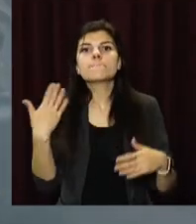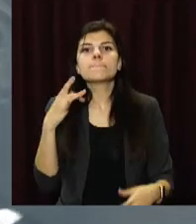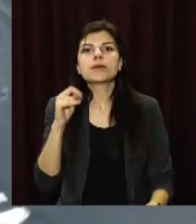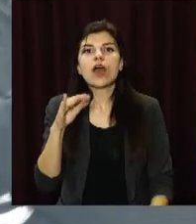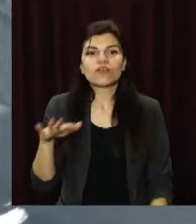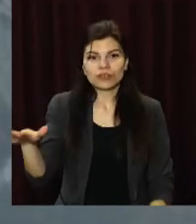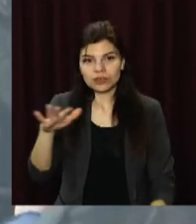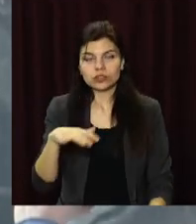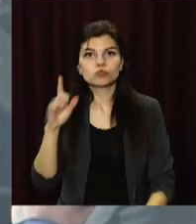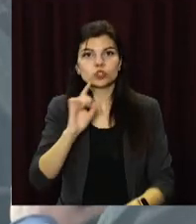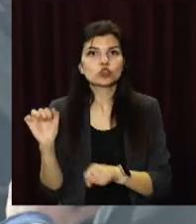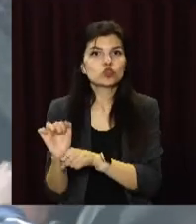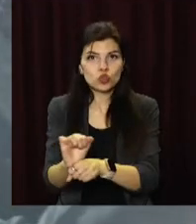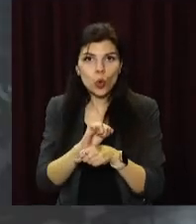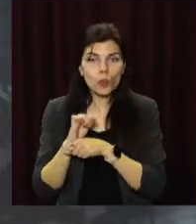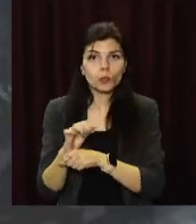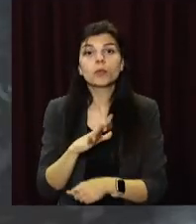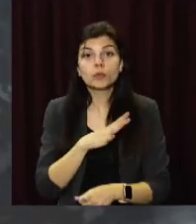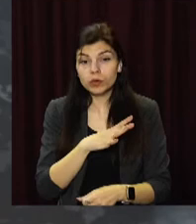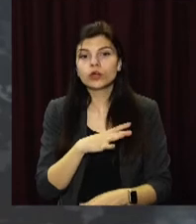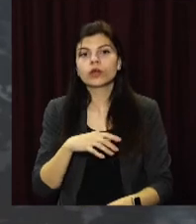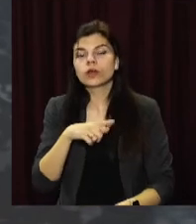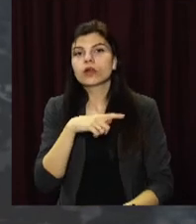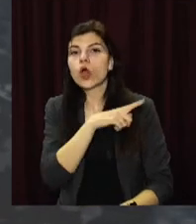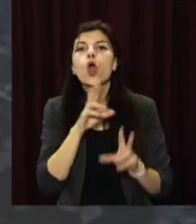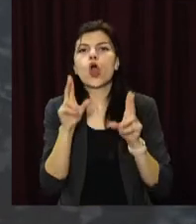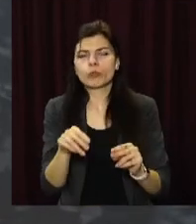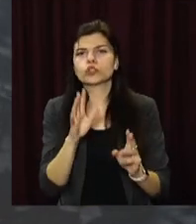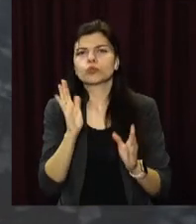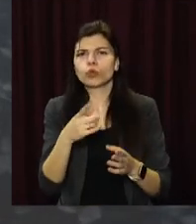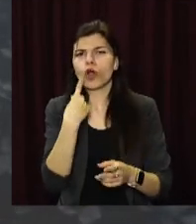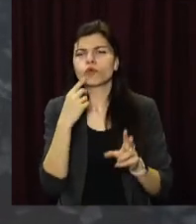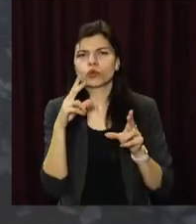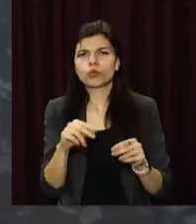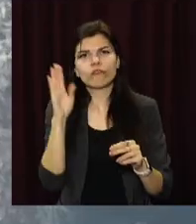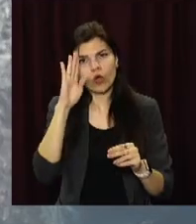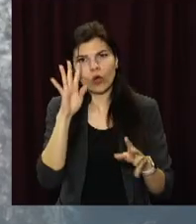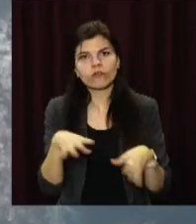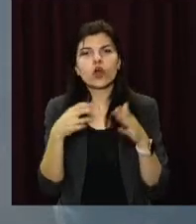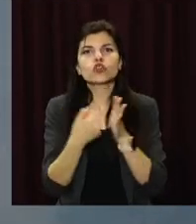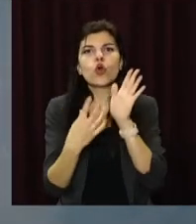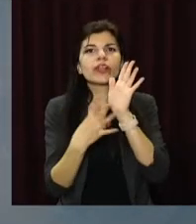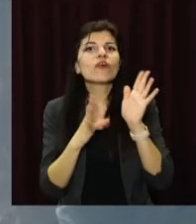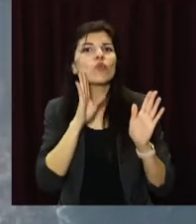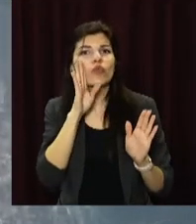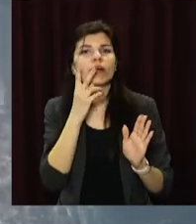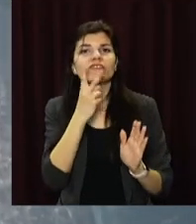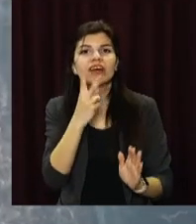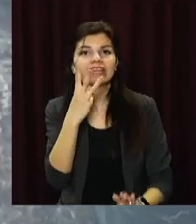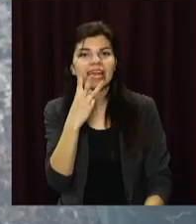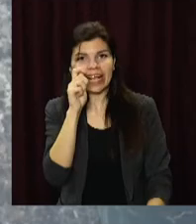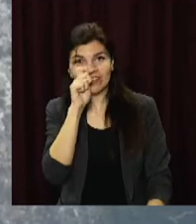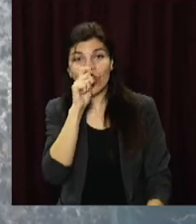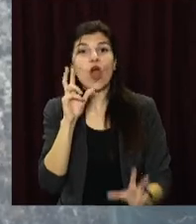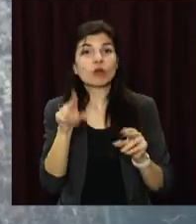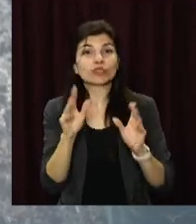Дніпра, що прилягає до набережної. Чиновники обіцяли повністю відновити водопостачання до 9-ї ранку 23